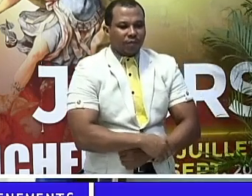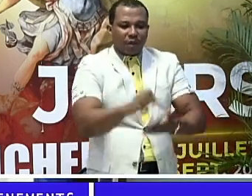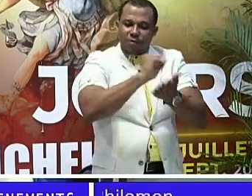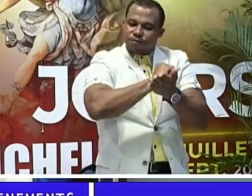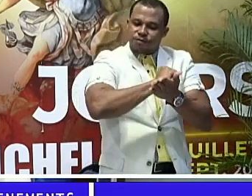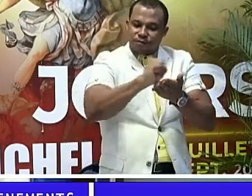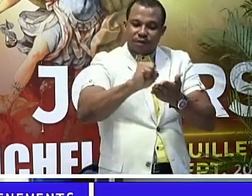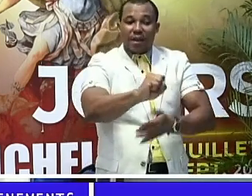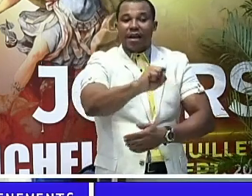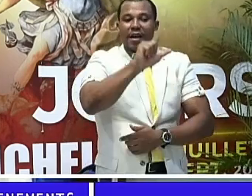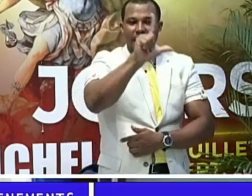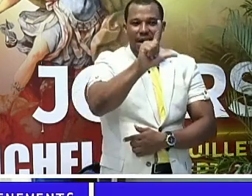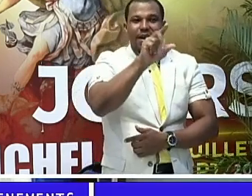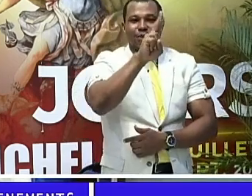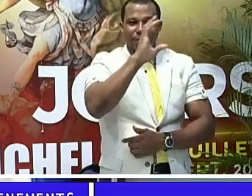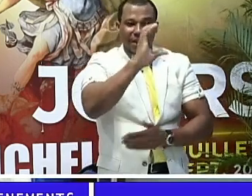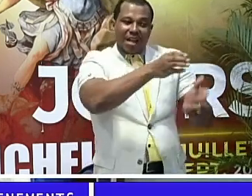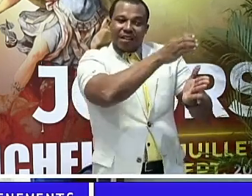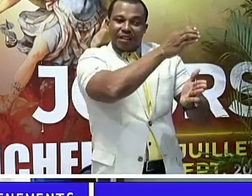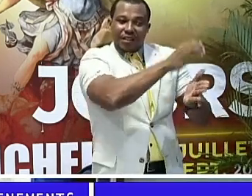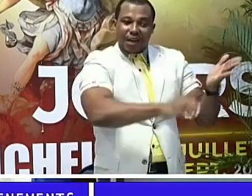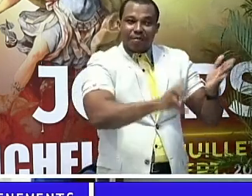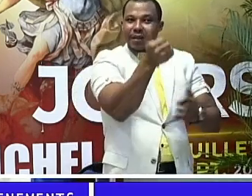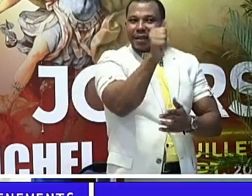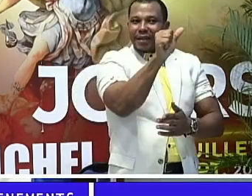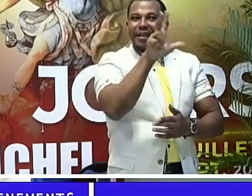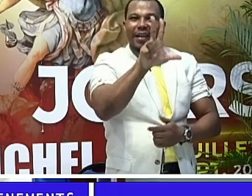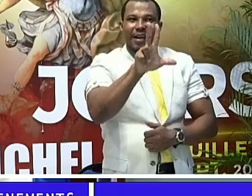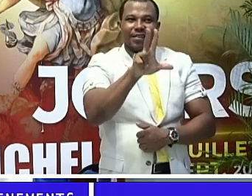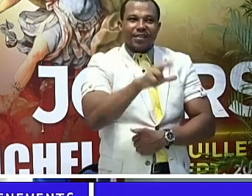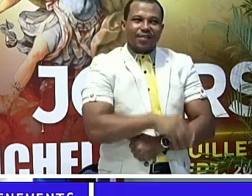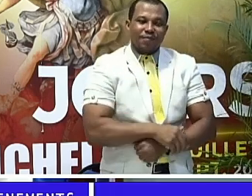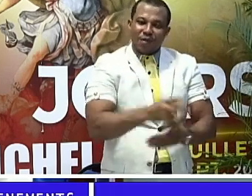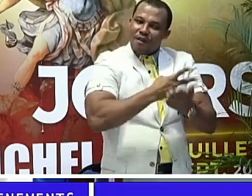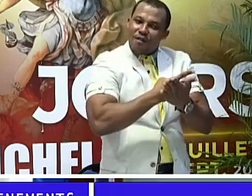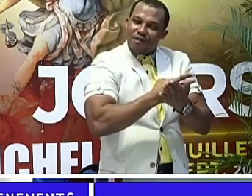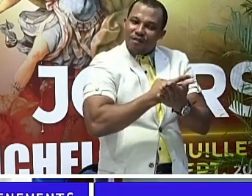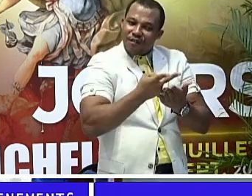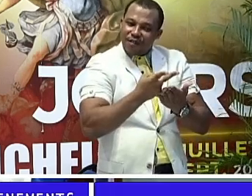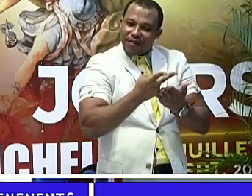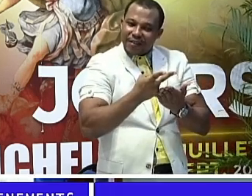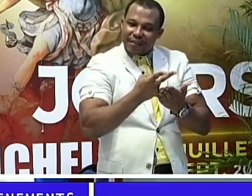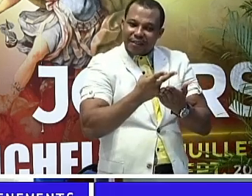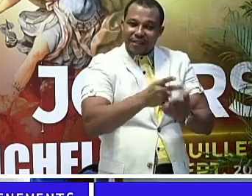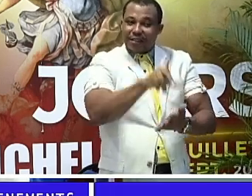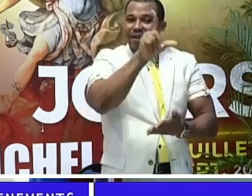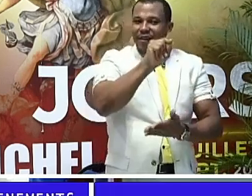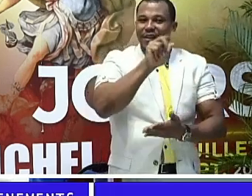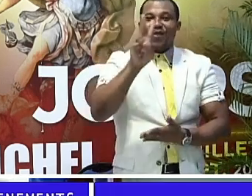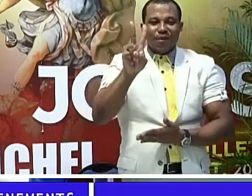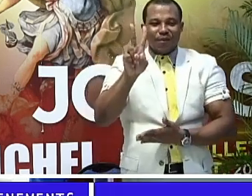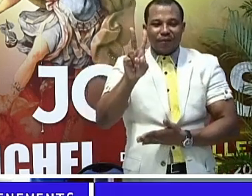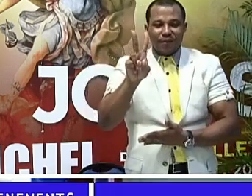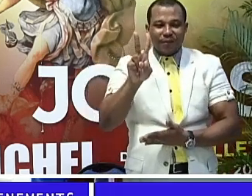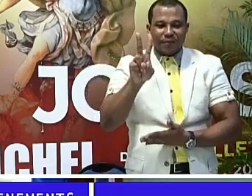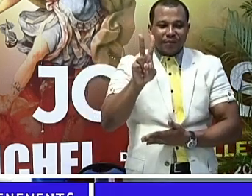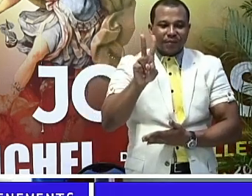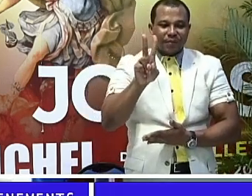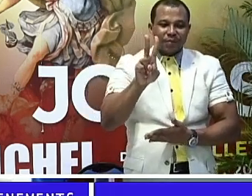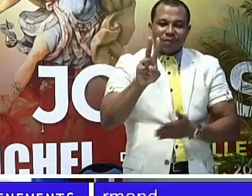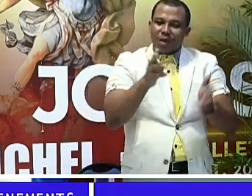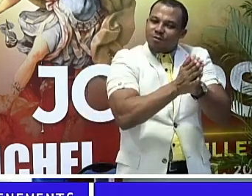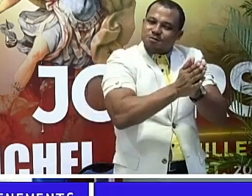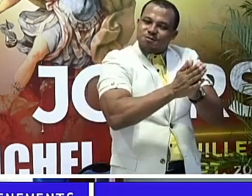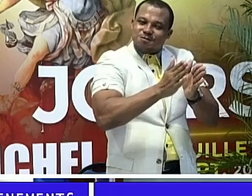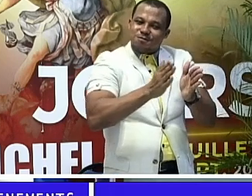Saint Luc, chapitre 13, du verset 22 au